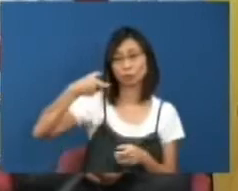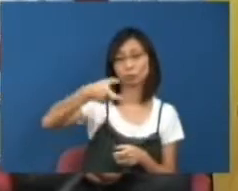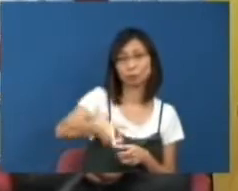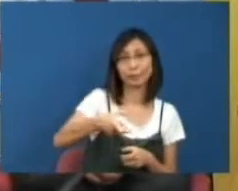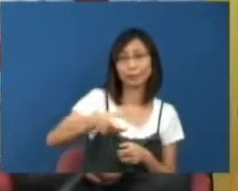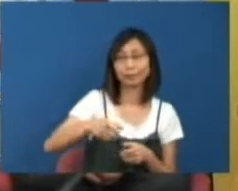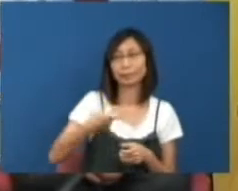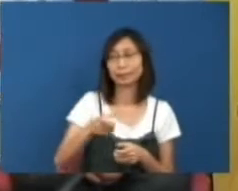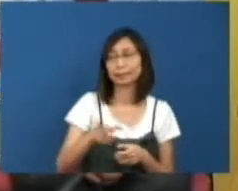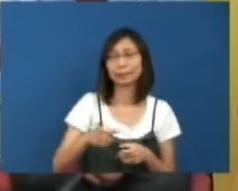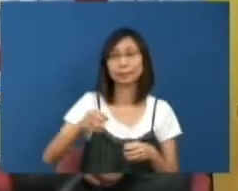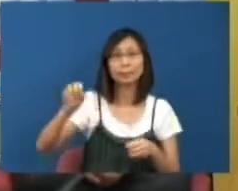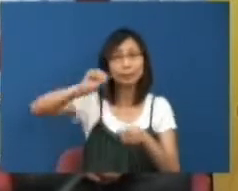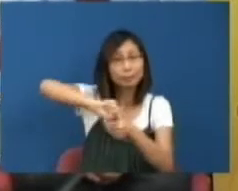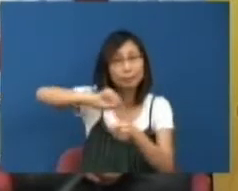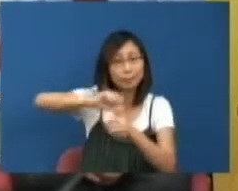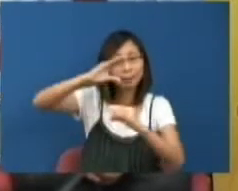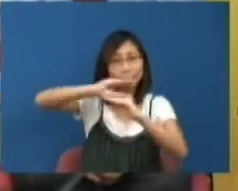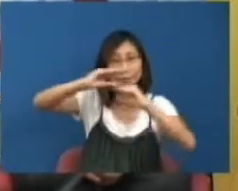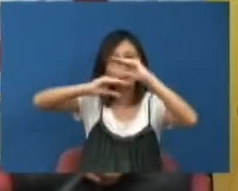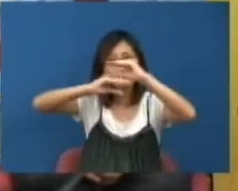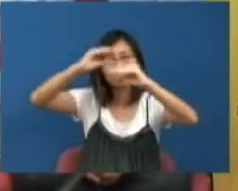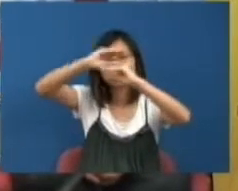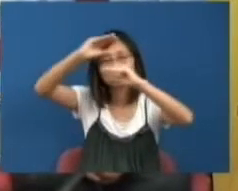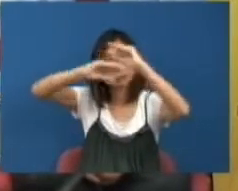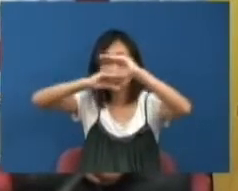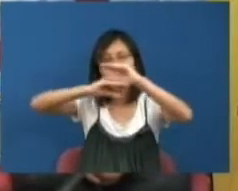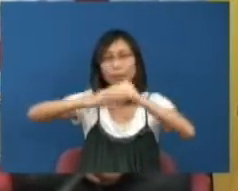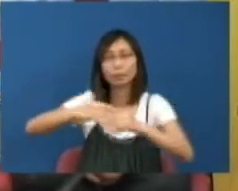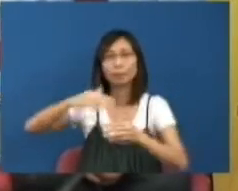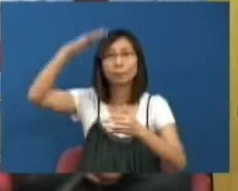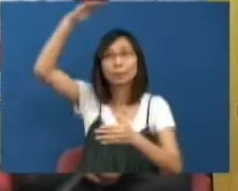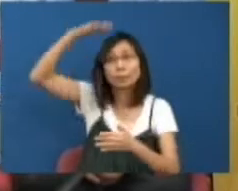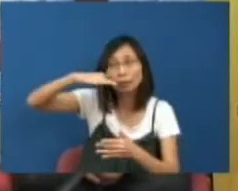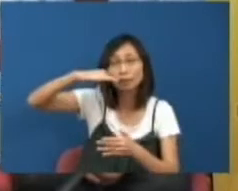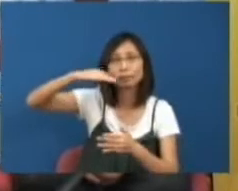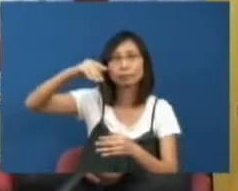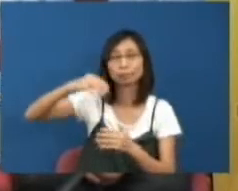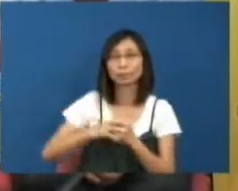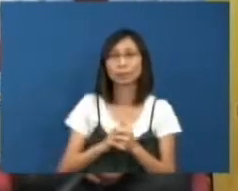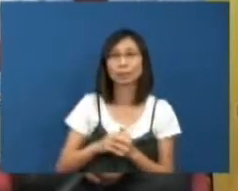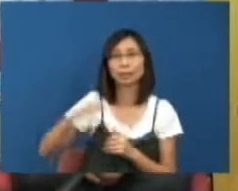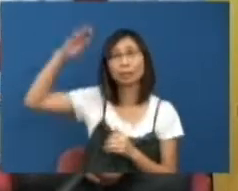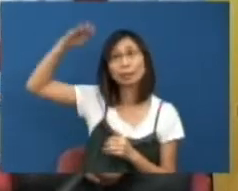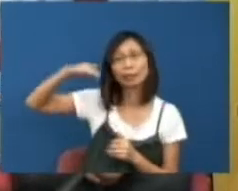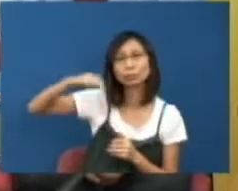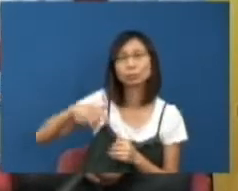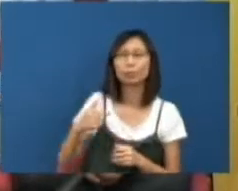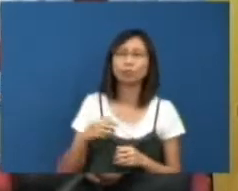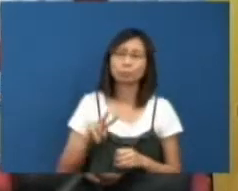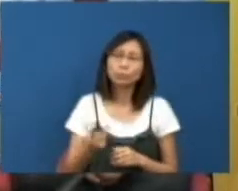係增加嗰個樓層咧，咁變相佢個樓底矮咗，咁變咗呢樣嘢都係令到我哋打後嘅日